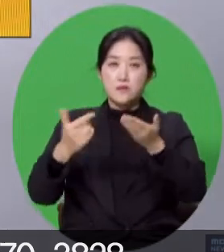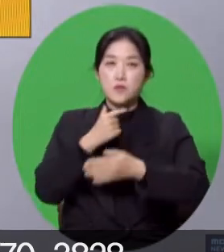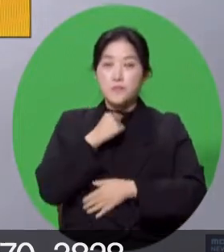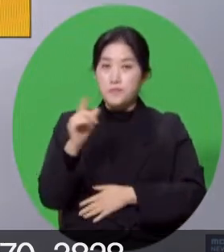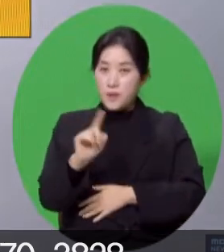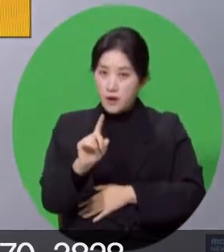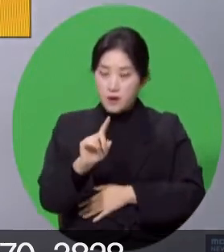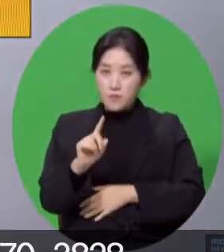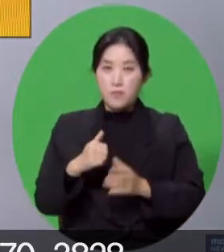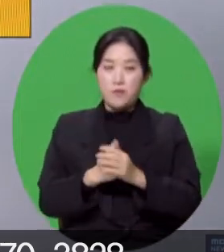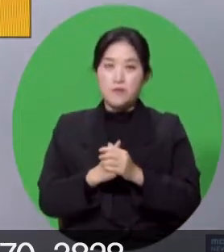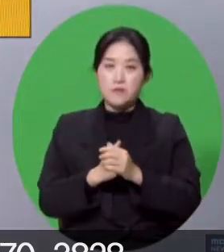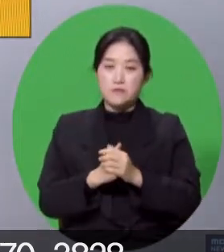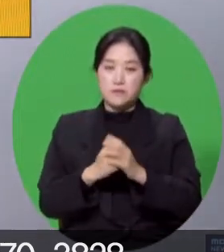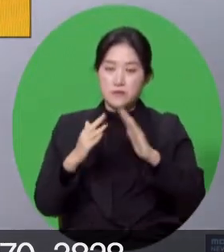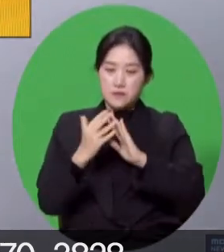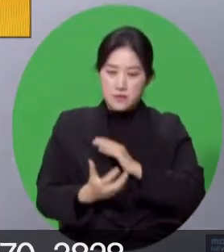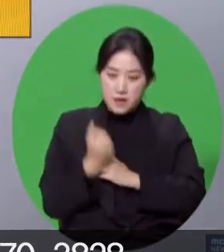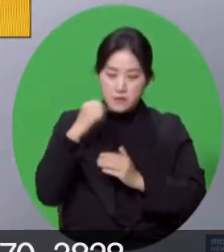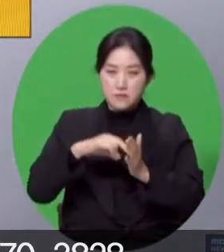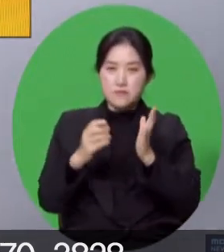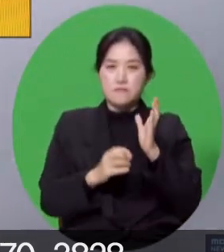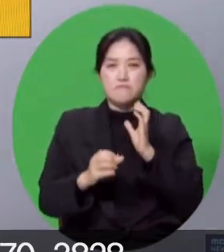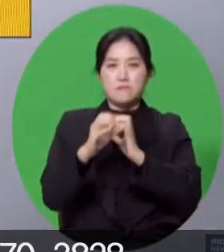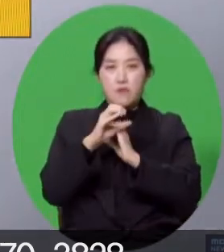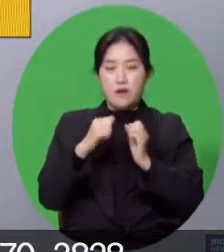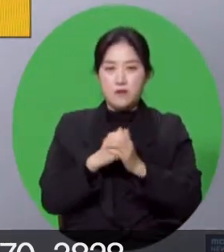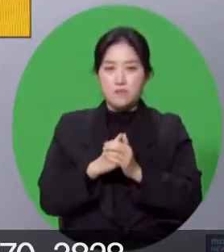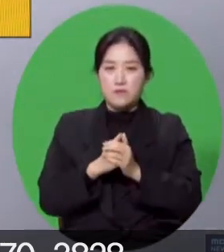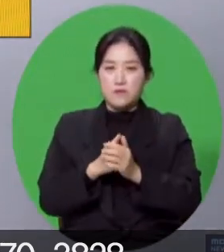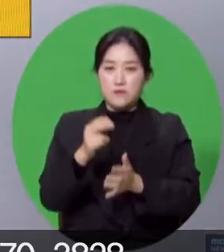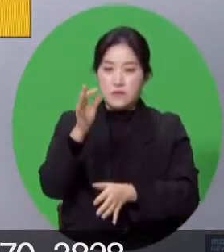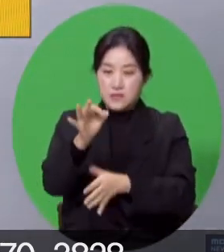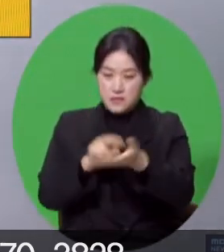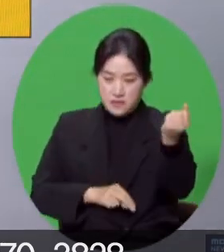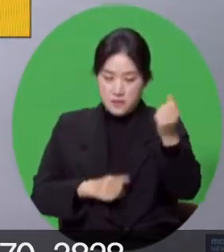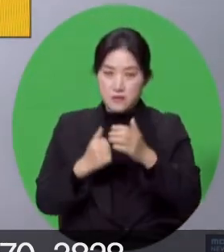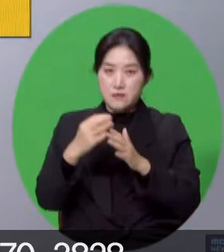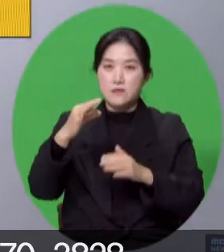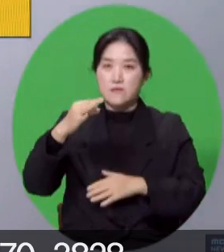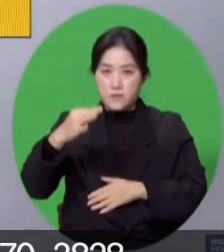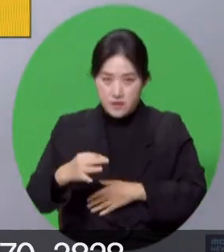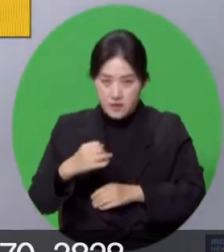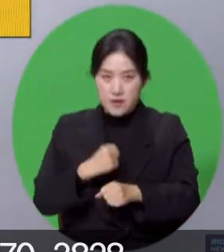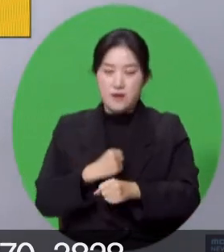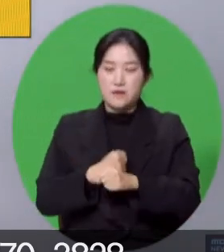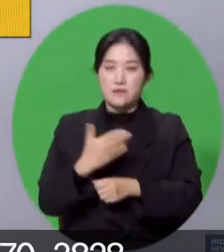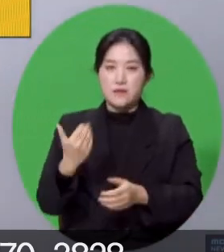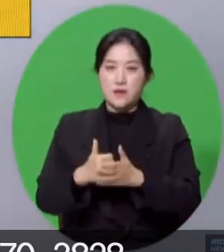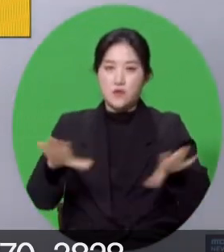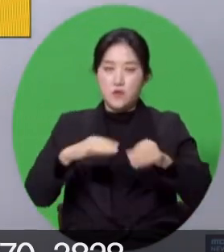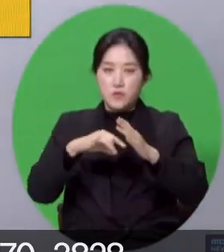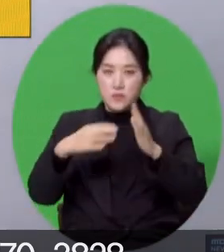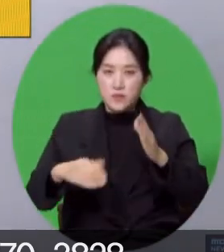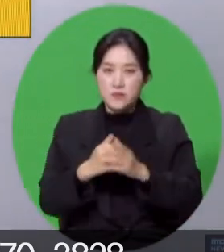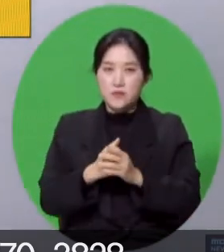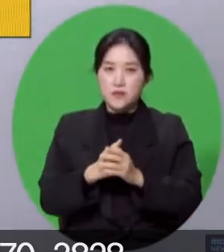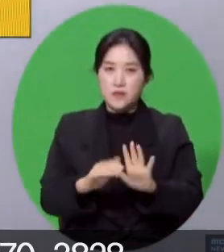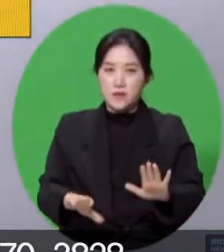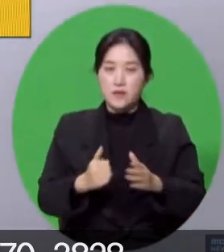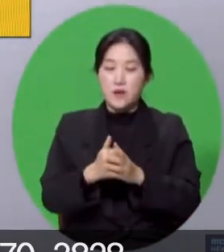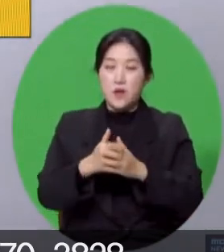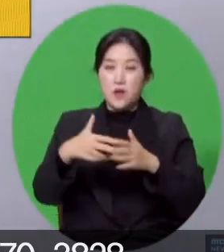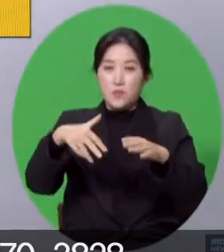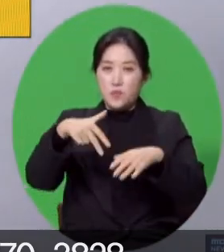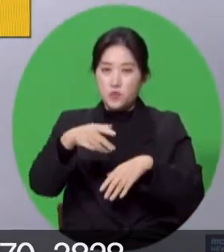말씀은 보유세는 강화하고 거래세는 낮춘다. 두 번째, 종부세 중에서 종중재산이나 교외재산